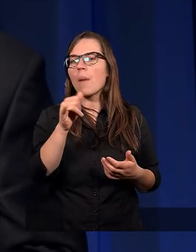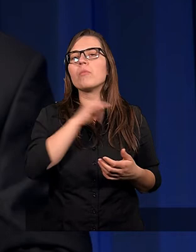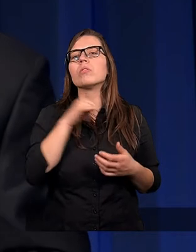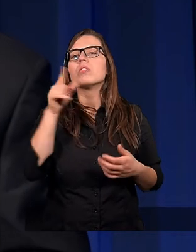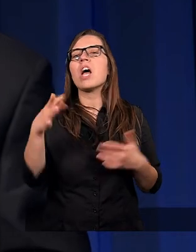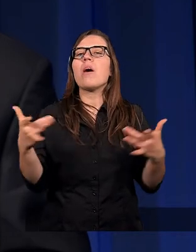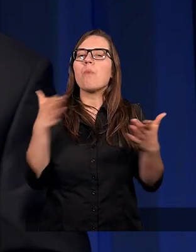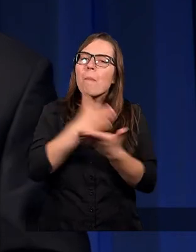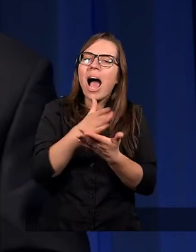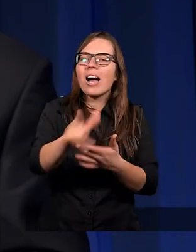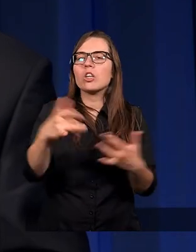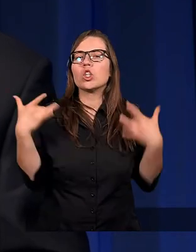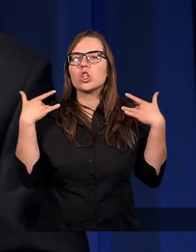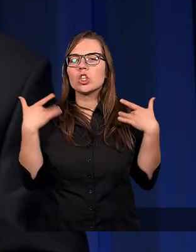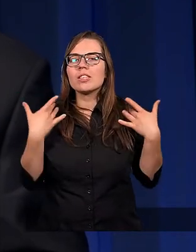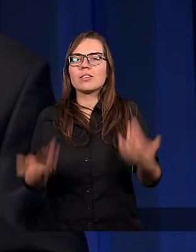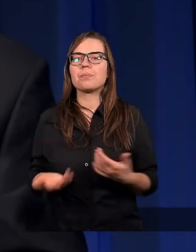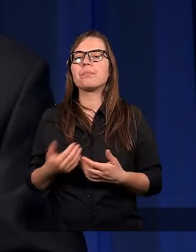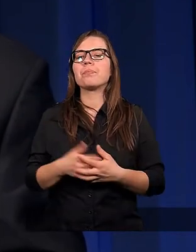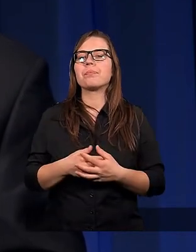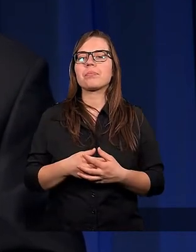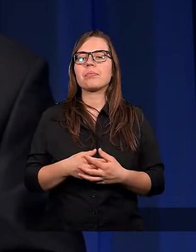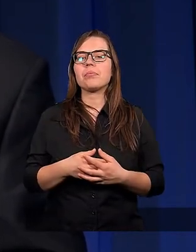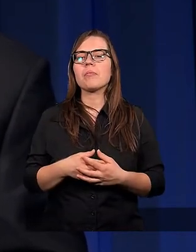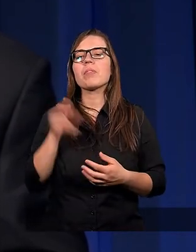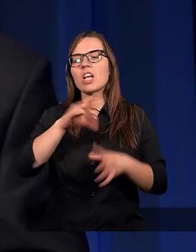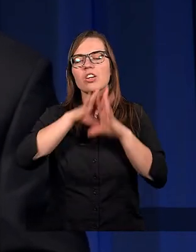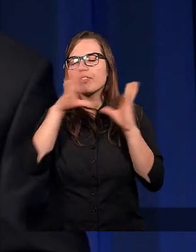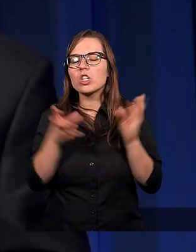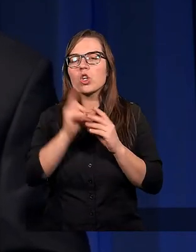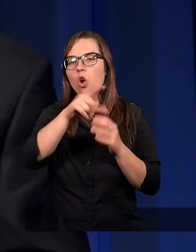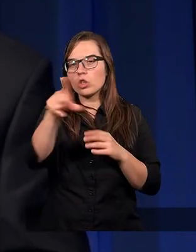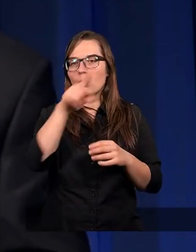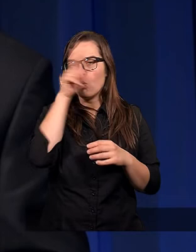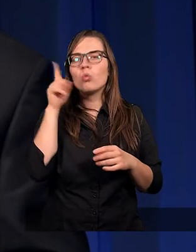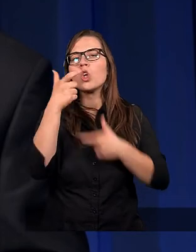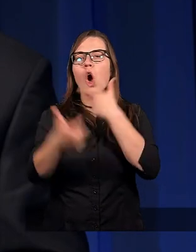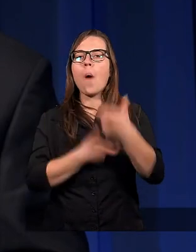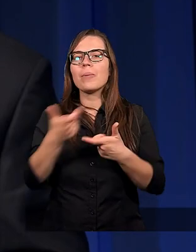Pomagał im żyć. Ale to nie oznacza wcale, że wszystko, co ci ludzie robili,